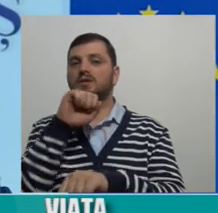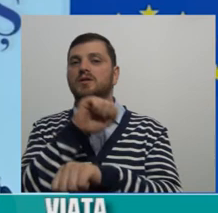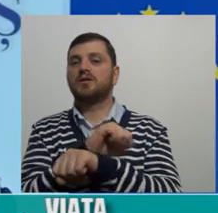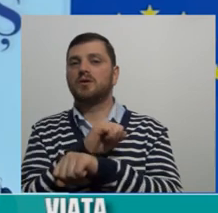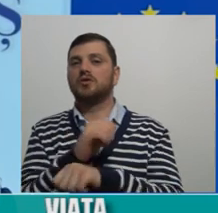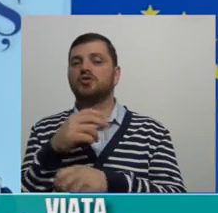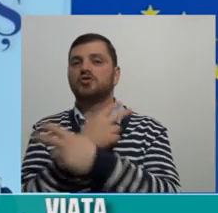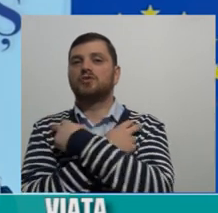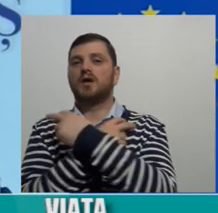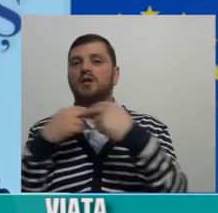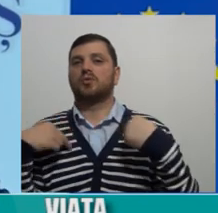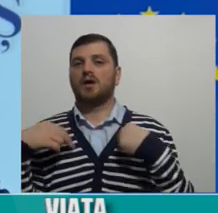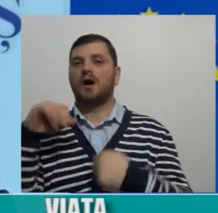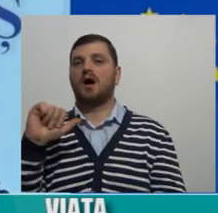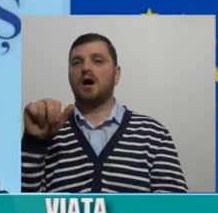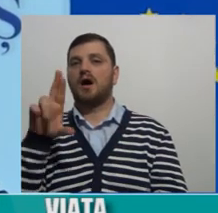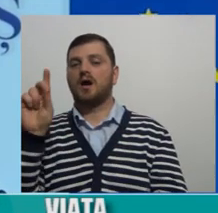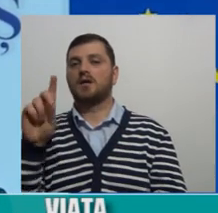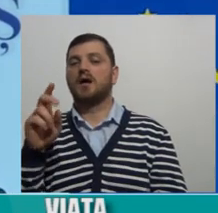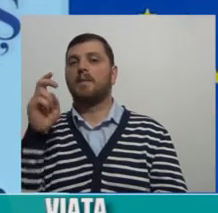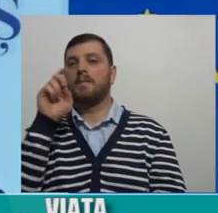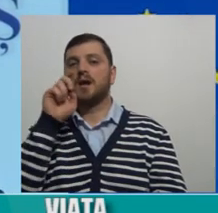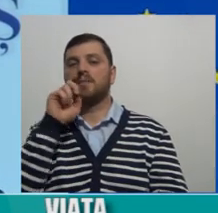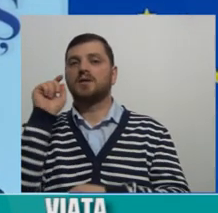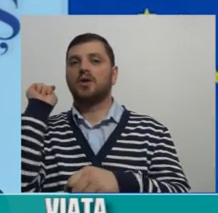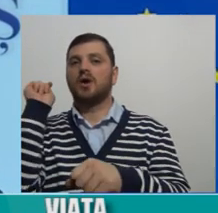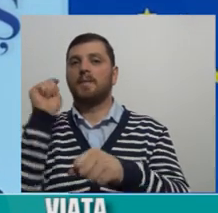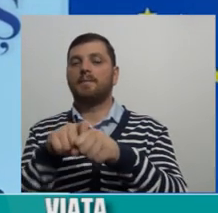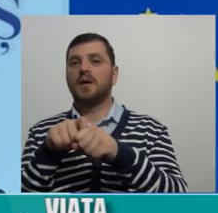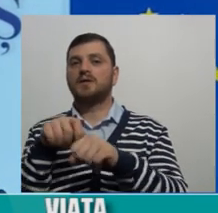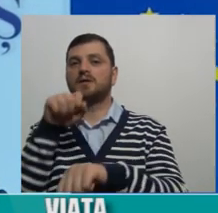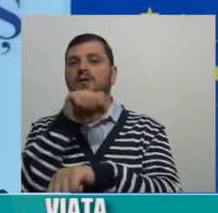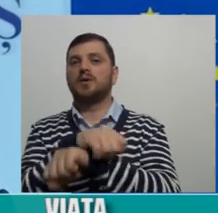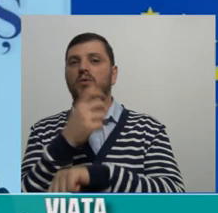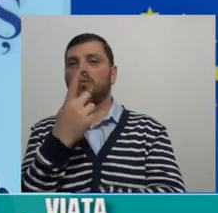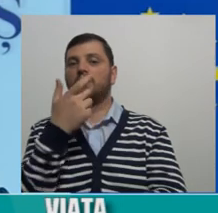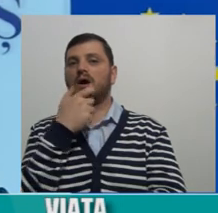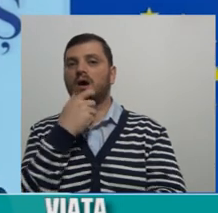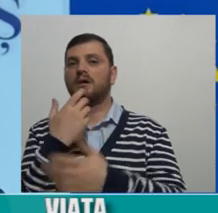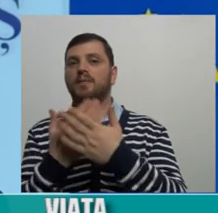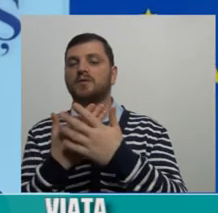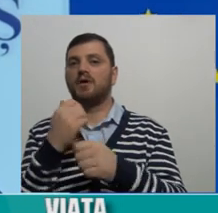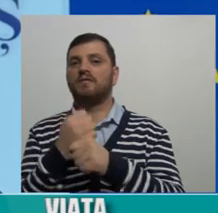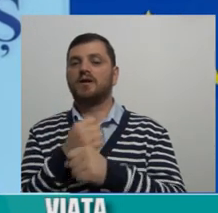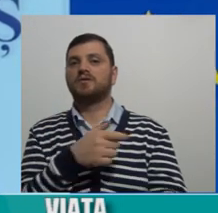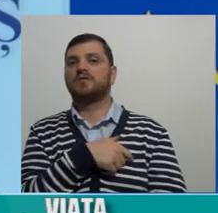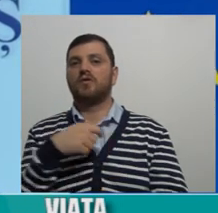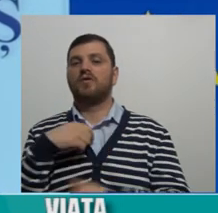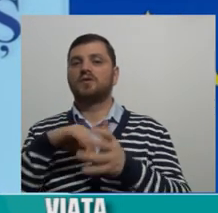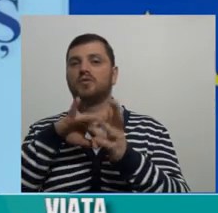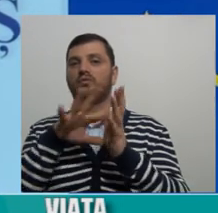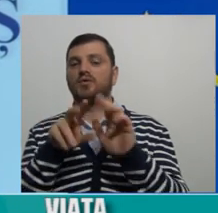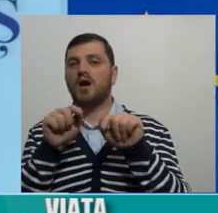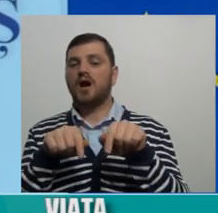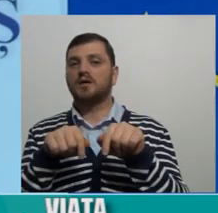executare a pedepsei cu închisoare emis de judecătoria Arad. Bărbatul era condamnat la pedeapsa închisorii de un an de zile pentru săvârșirea infracțiunii